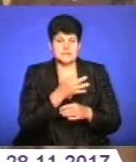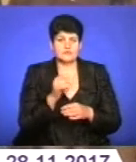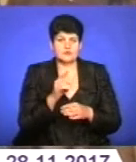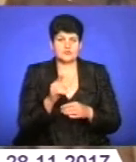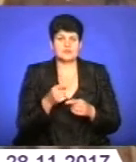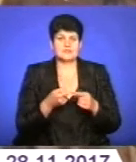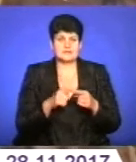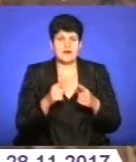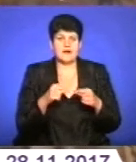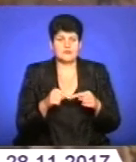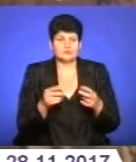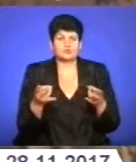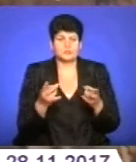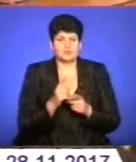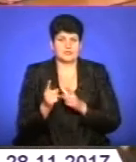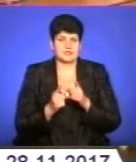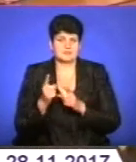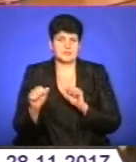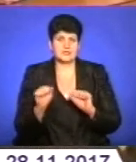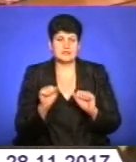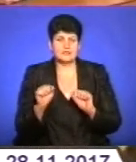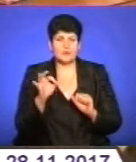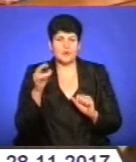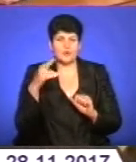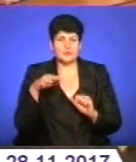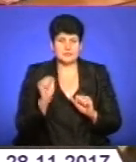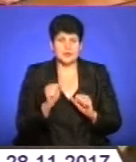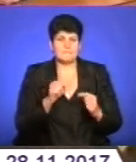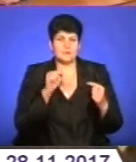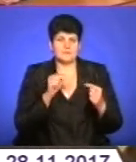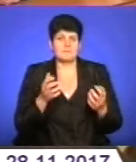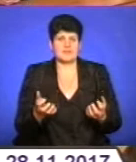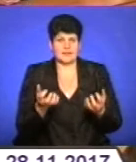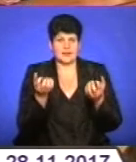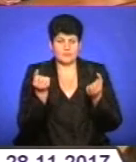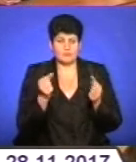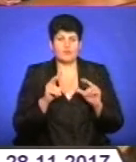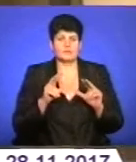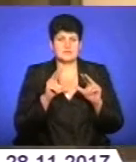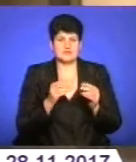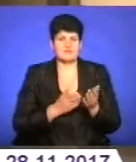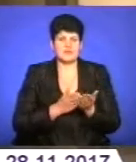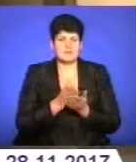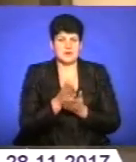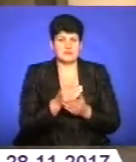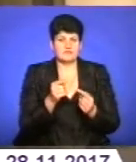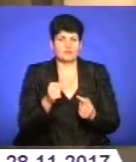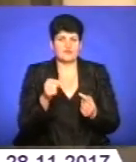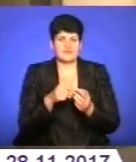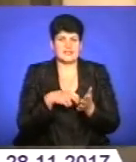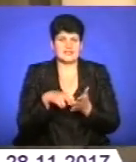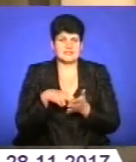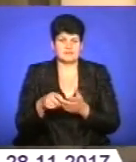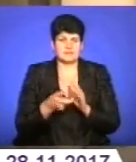дана галузь таки потребує змін, керівництво ОДА протестувальників підтримує. Пообіцяв направити відповідні листи до